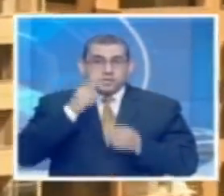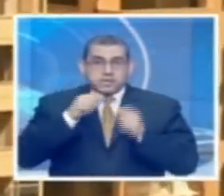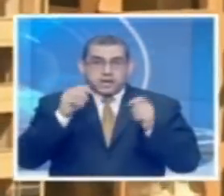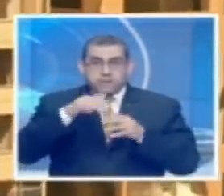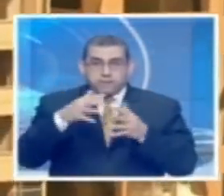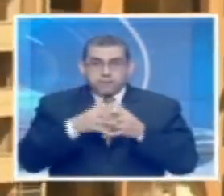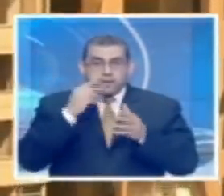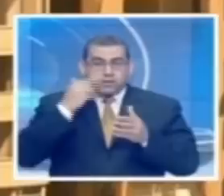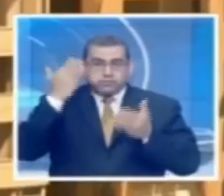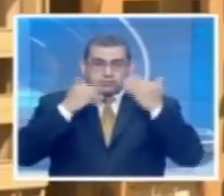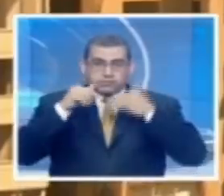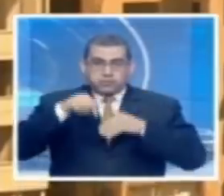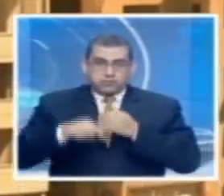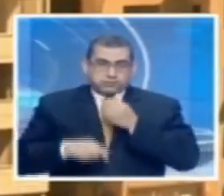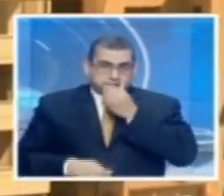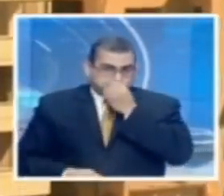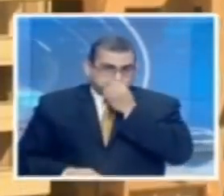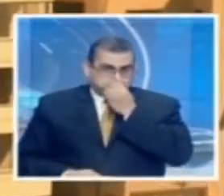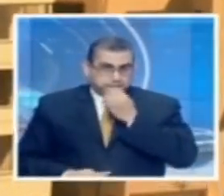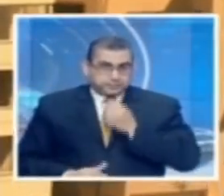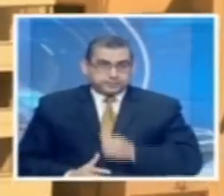في هذا القصف.